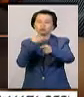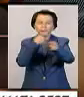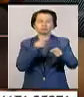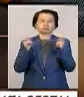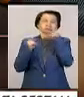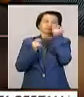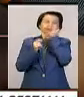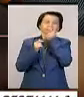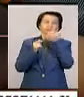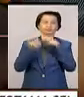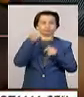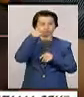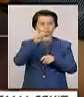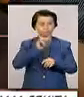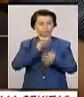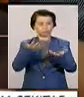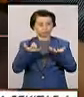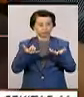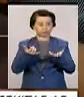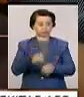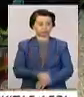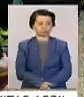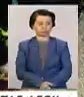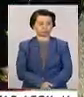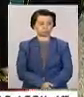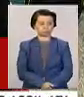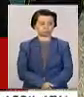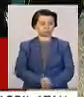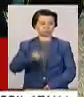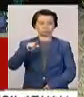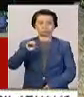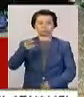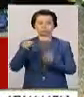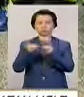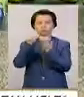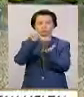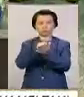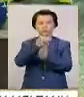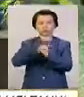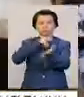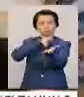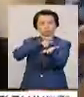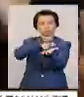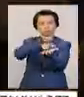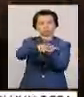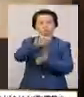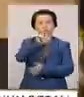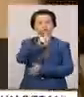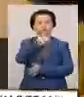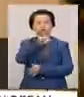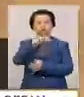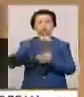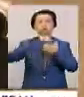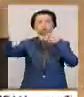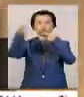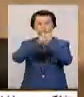Just to yang saya mau lah. Jin Wei ditemui media di lapangan terbang antarabangsa Kuala Lumpur